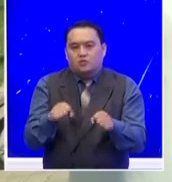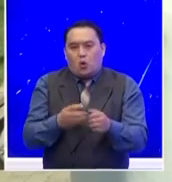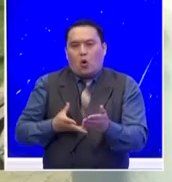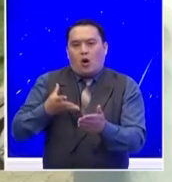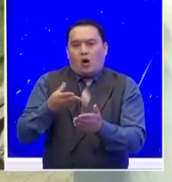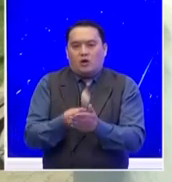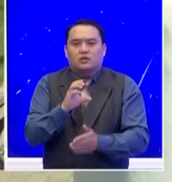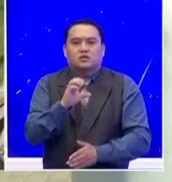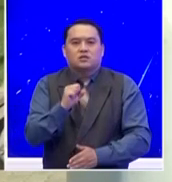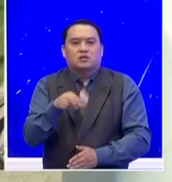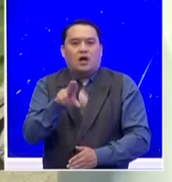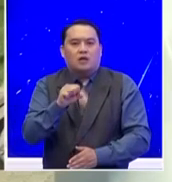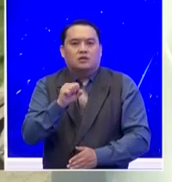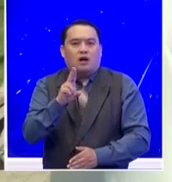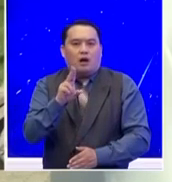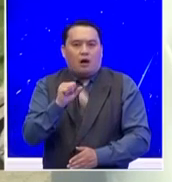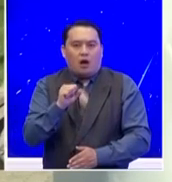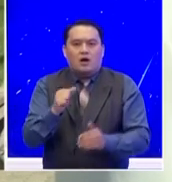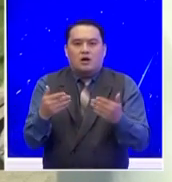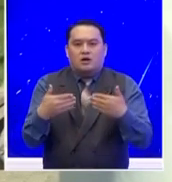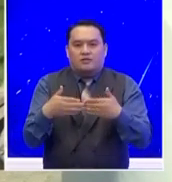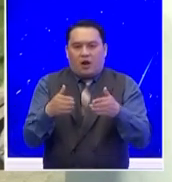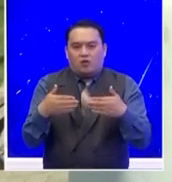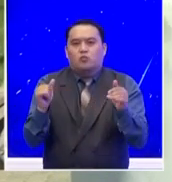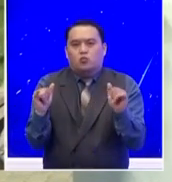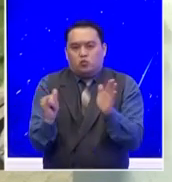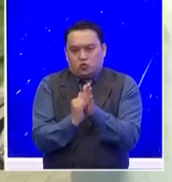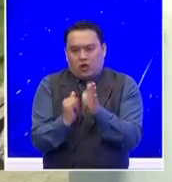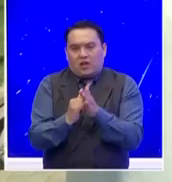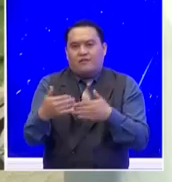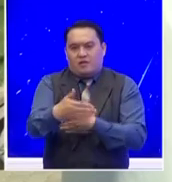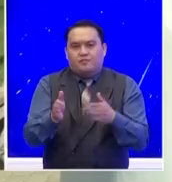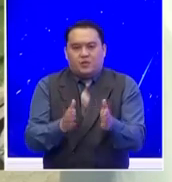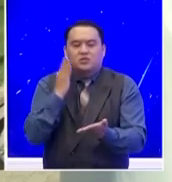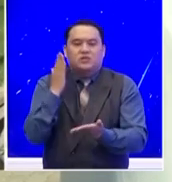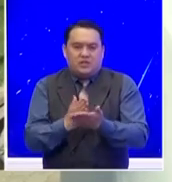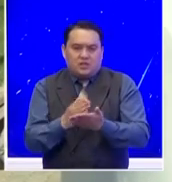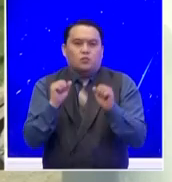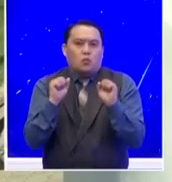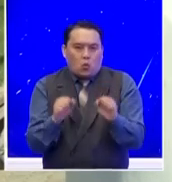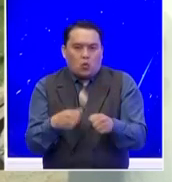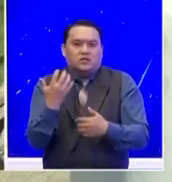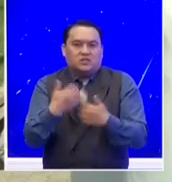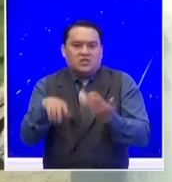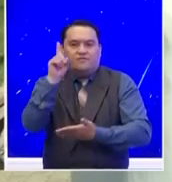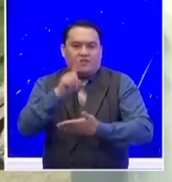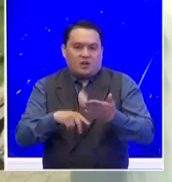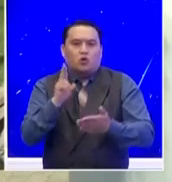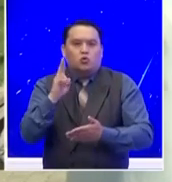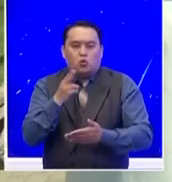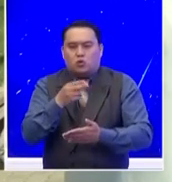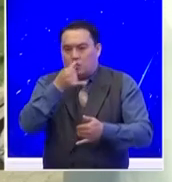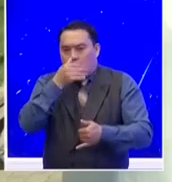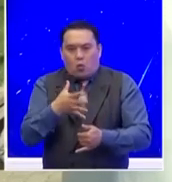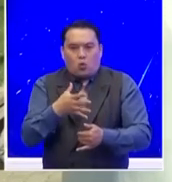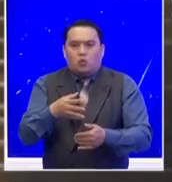оплаты фитр-садака онлайн, возле ворот мечетей мы установили ящики для пожертвований. Ведь есть среди верующих те, кто не